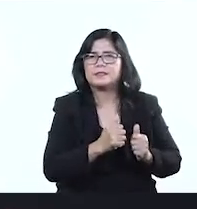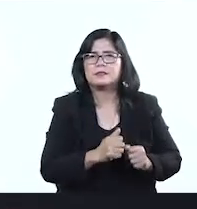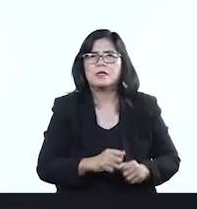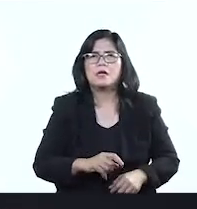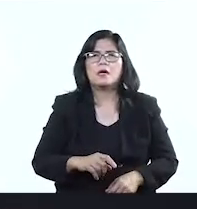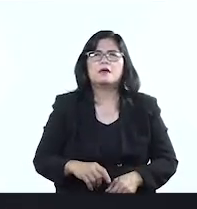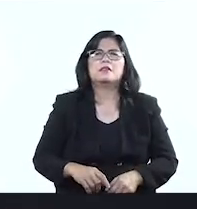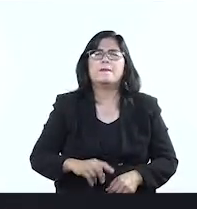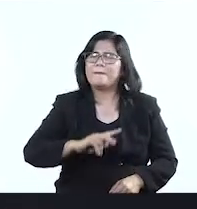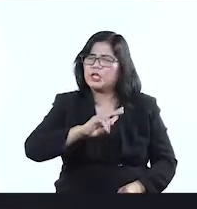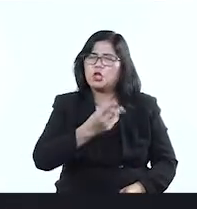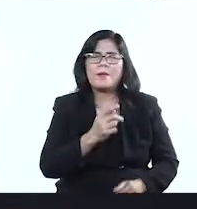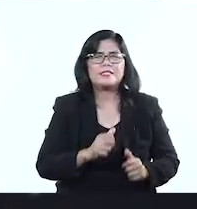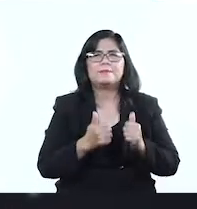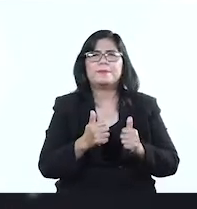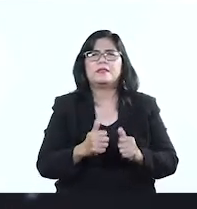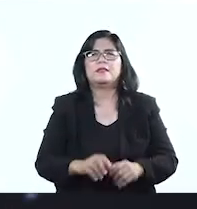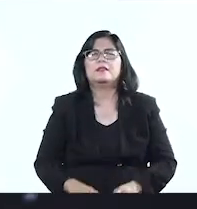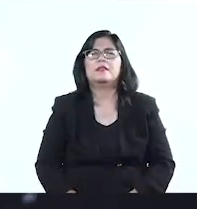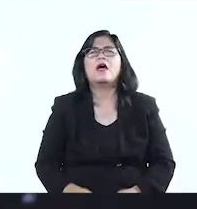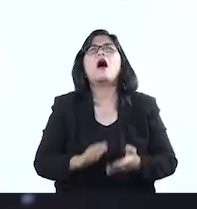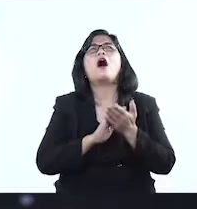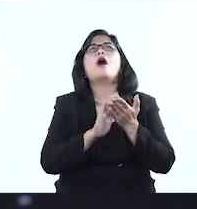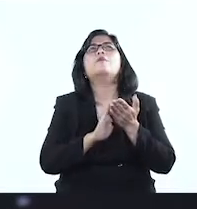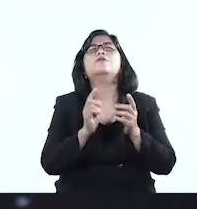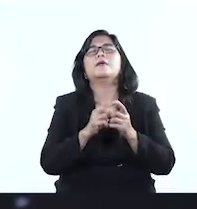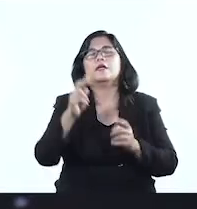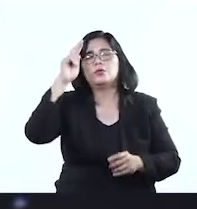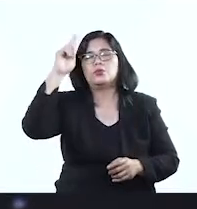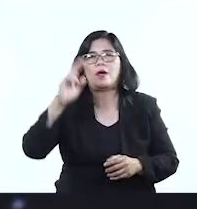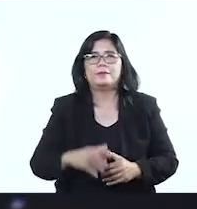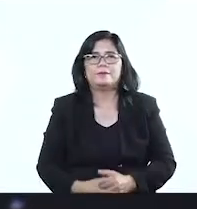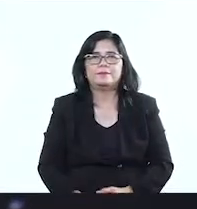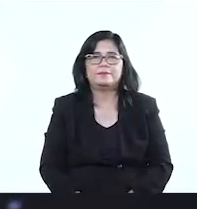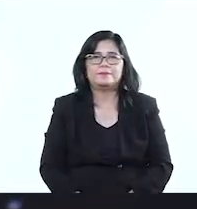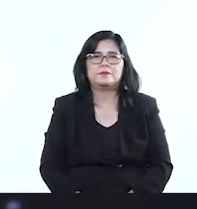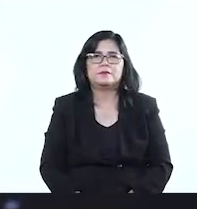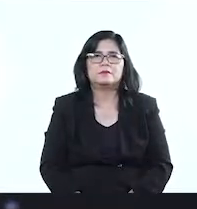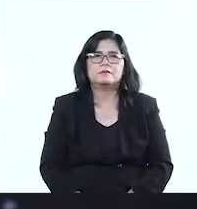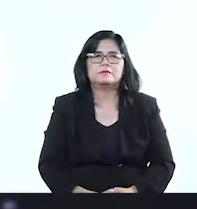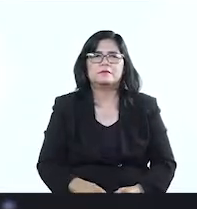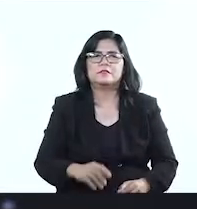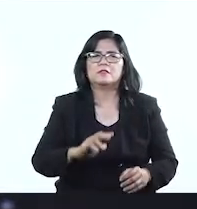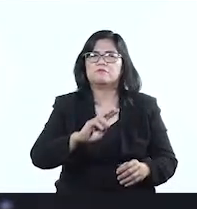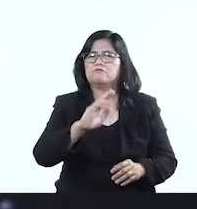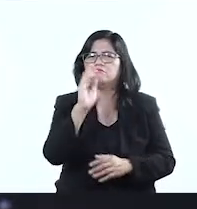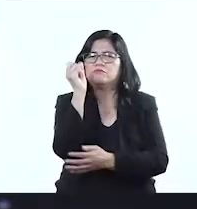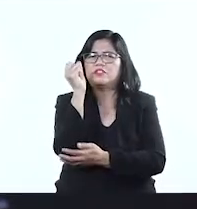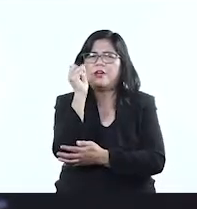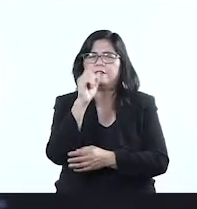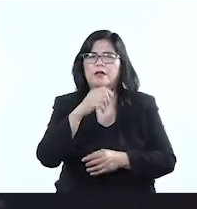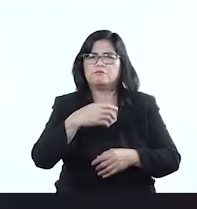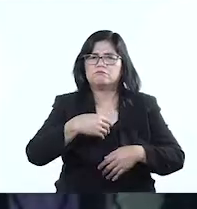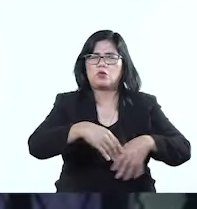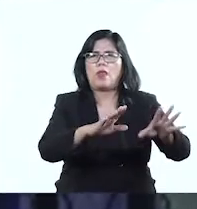benar cepat bertobat Hai minta ampun sama Tuhan Hai Berpaling Dari jalan yang kita yang jahat hai